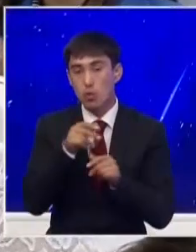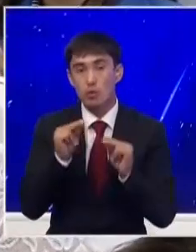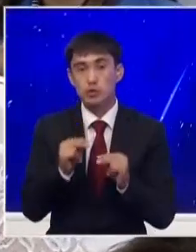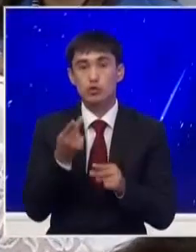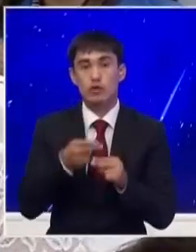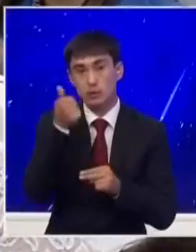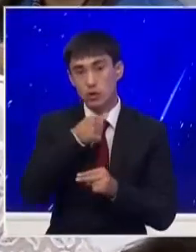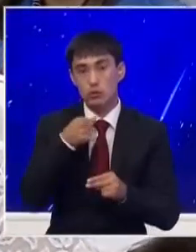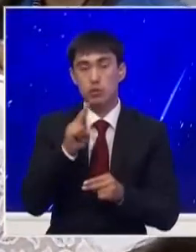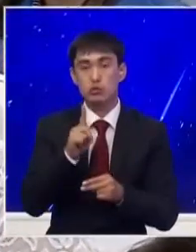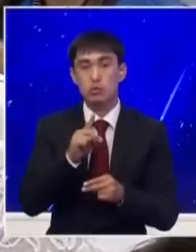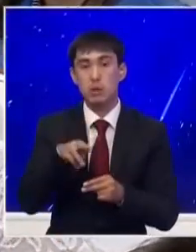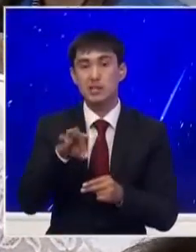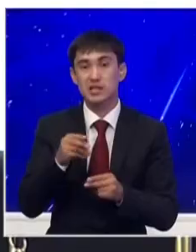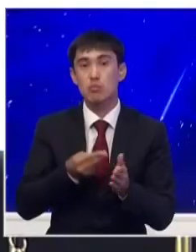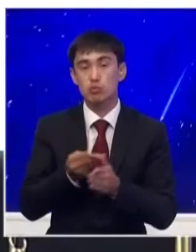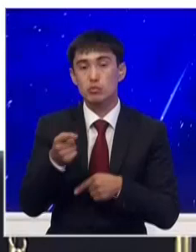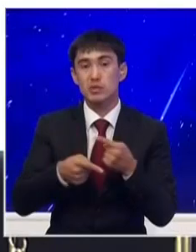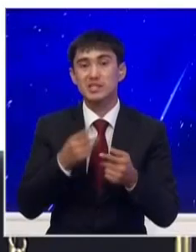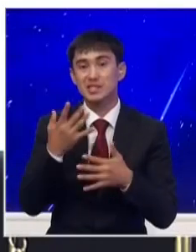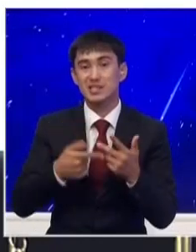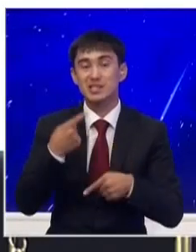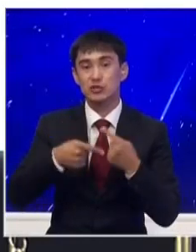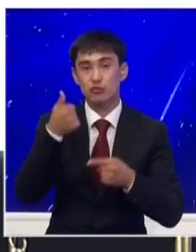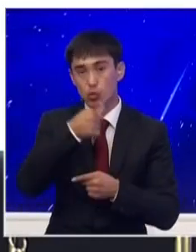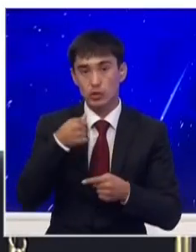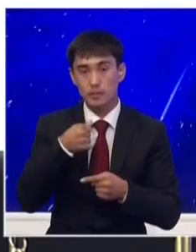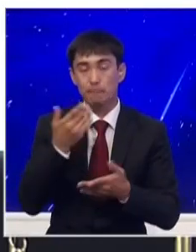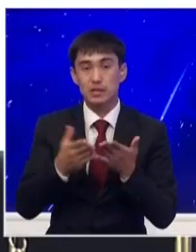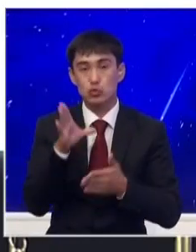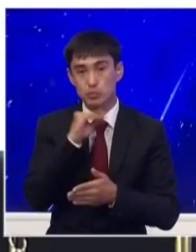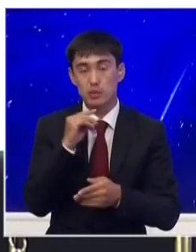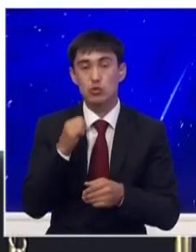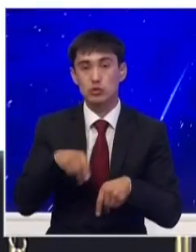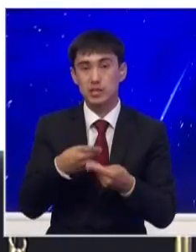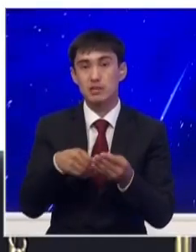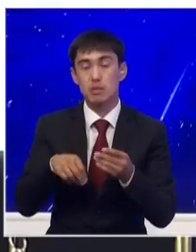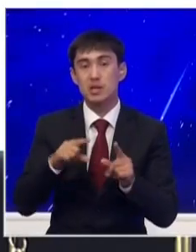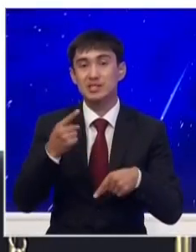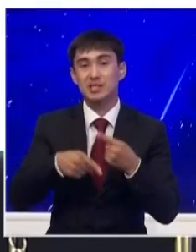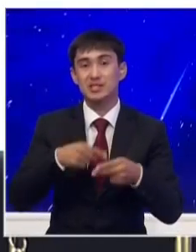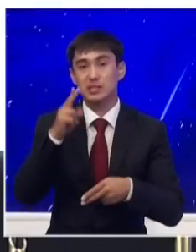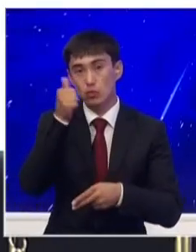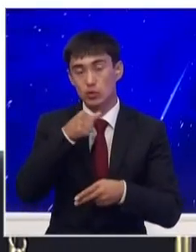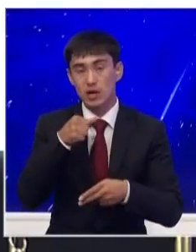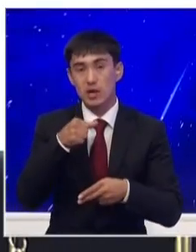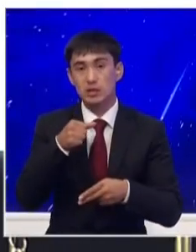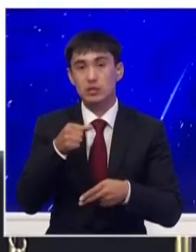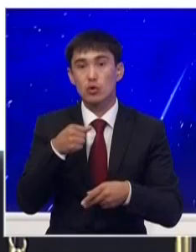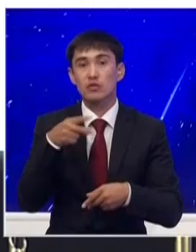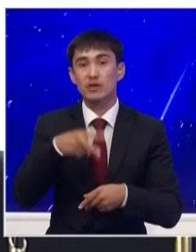что в этом году, потому что ПСД выйдет примерно в середине следующего года. Если успеем, то сдадим объект в конце следующего года. Если нет, то